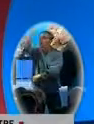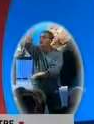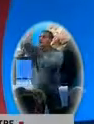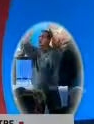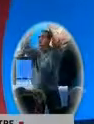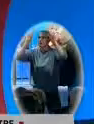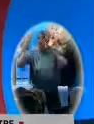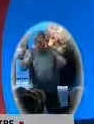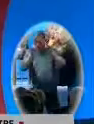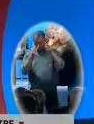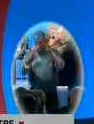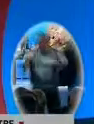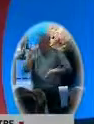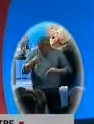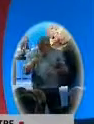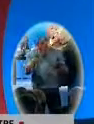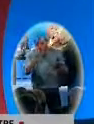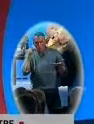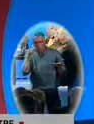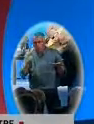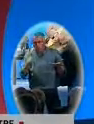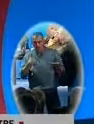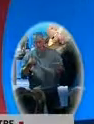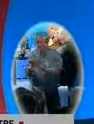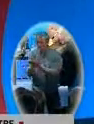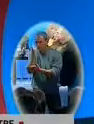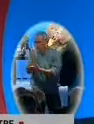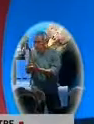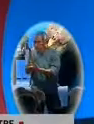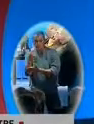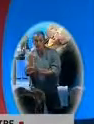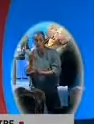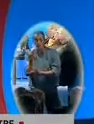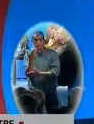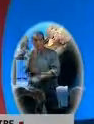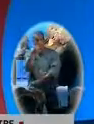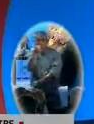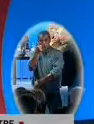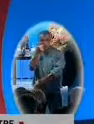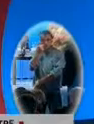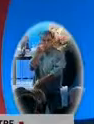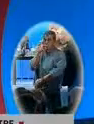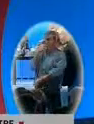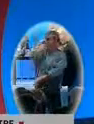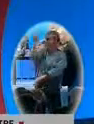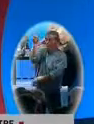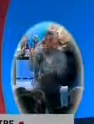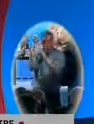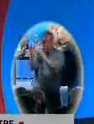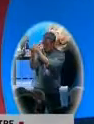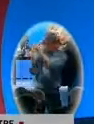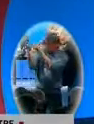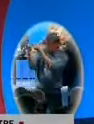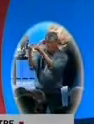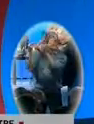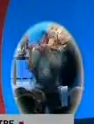l'homme, celle qui accomplit son humanité. Dire qu'il n'y a pas d'autre voie aujourd'hui dans le monde que les chemins